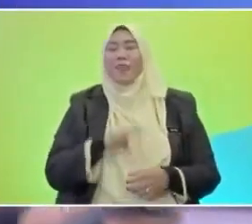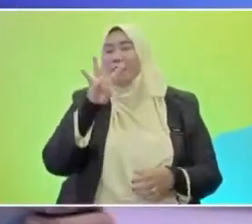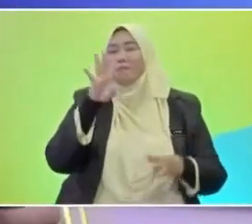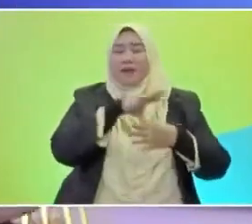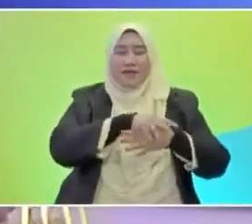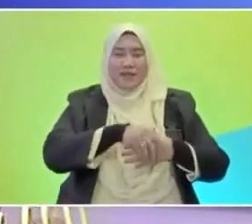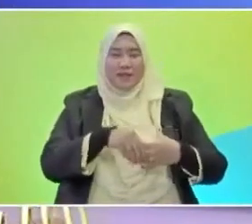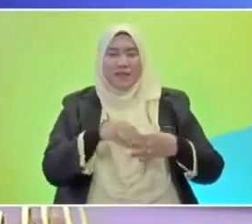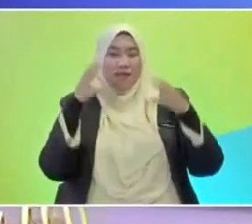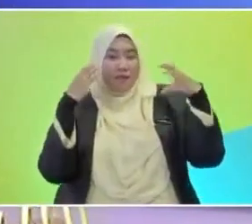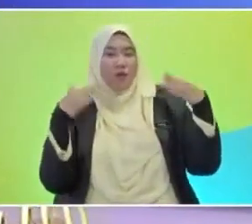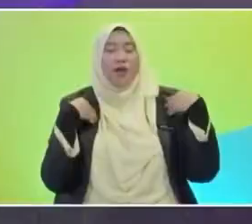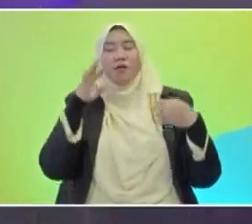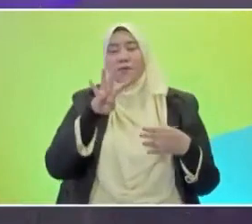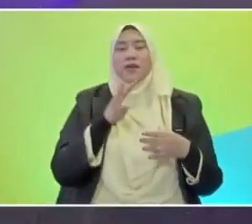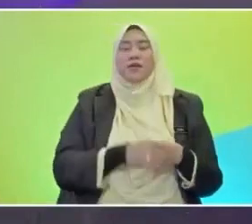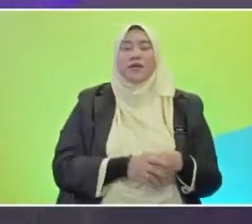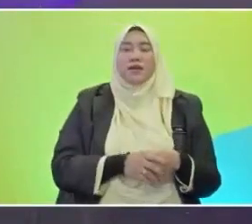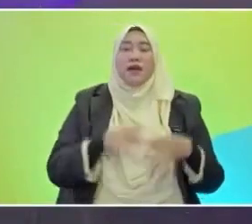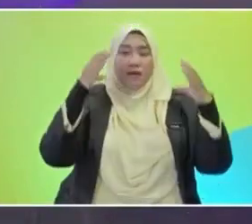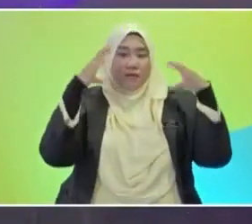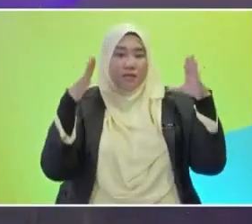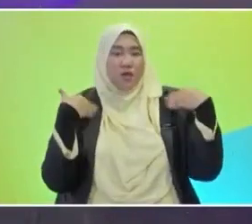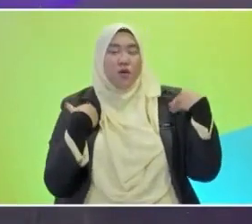Ringgit 6